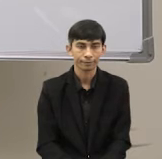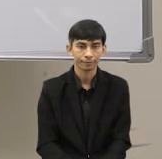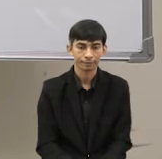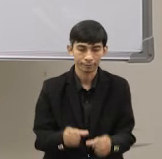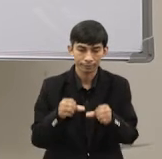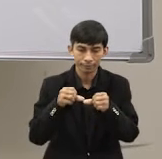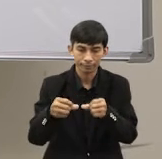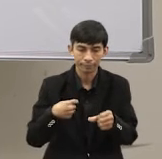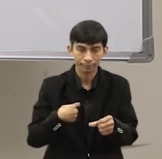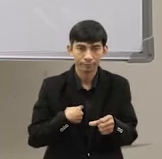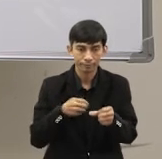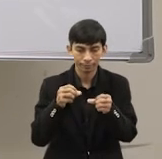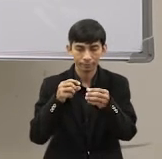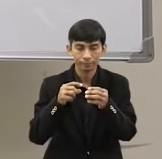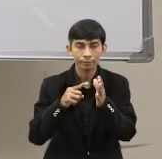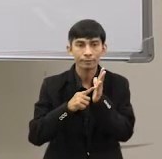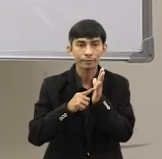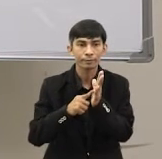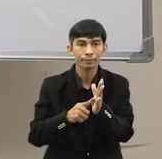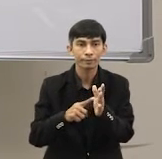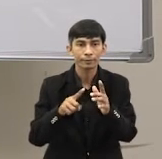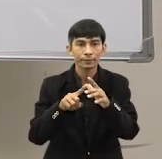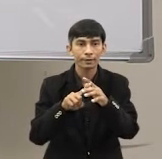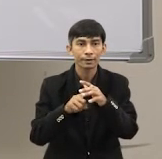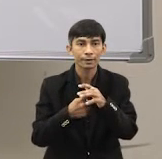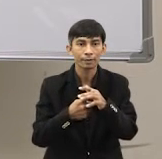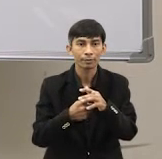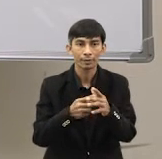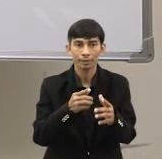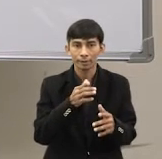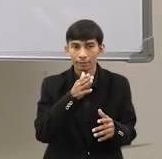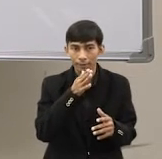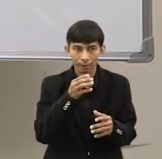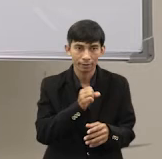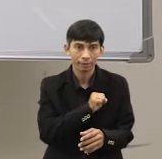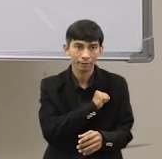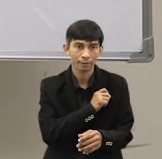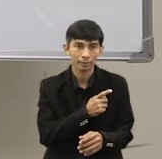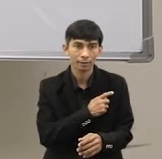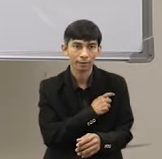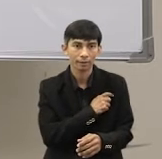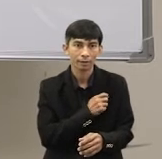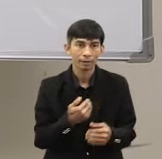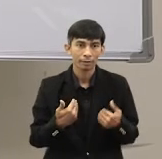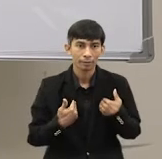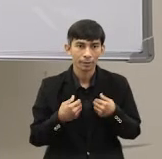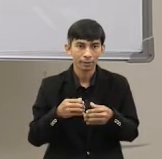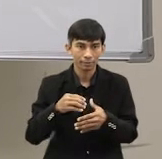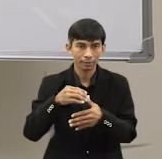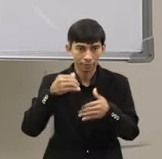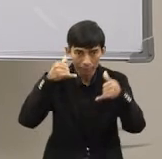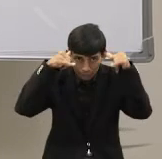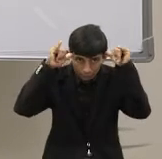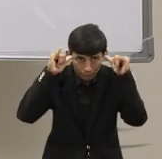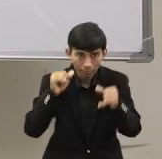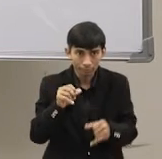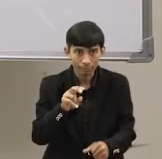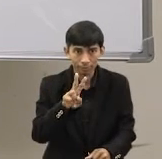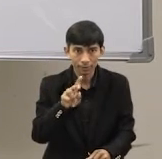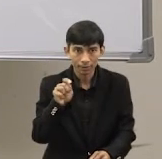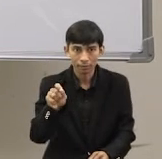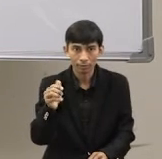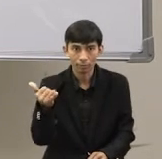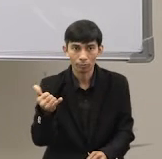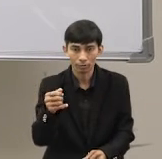cầu thà chắp pi thầm mặt đai đà ra miên sạch củ pi chọn phẩm mùi kg hai con